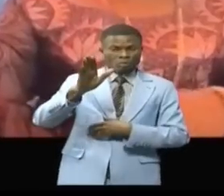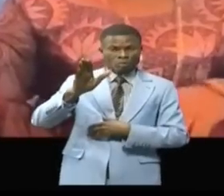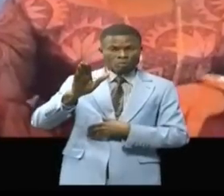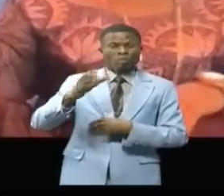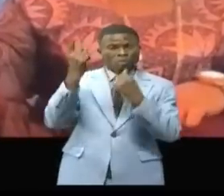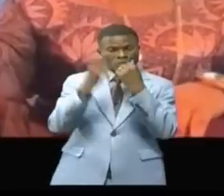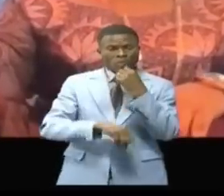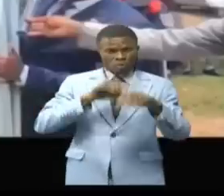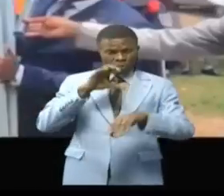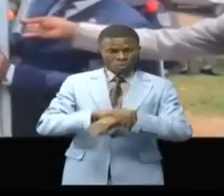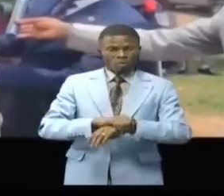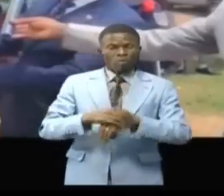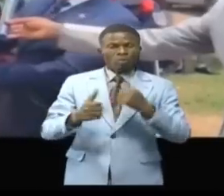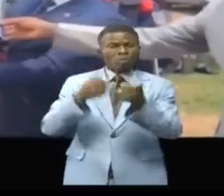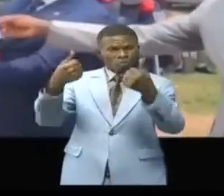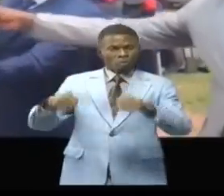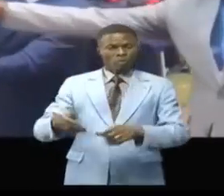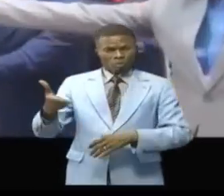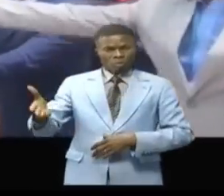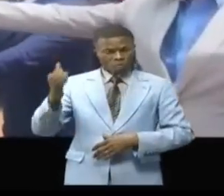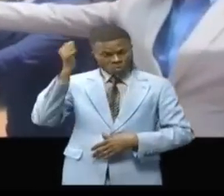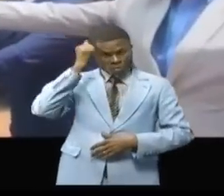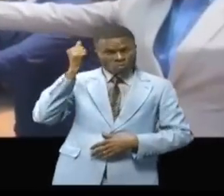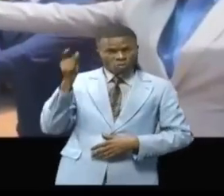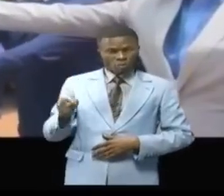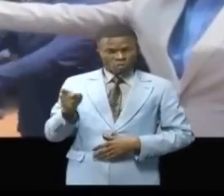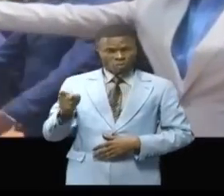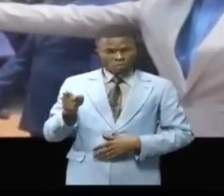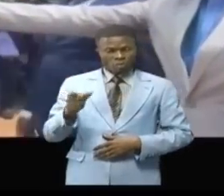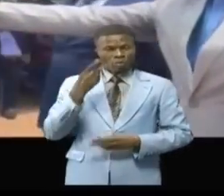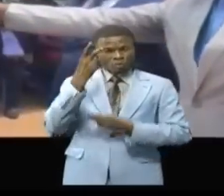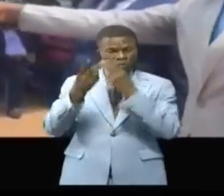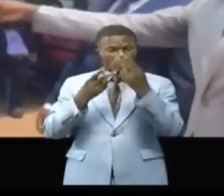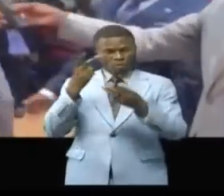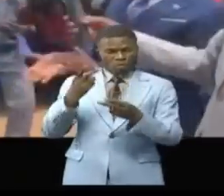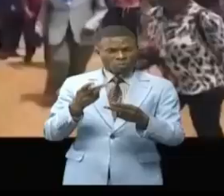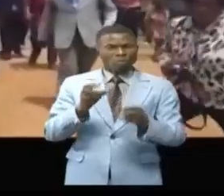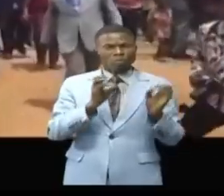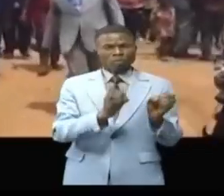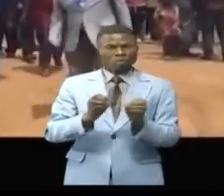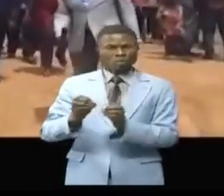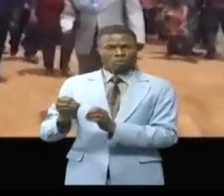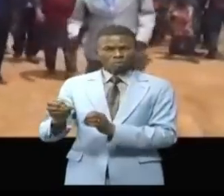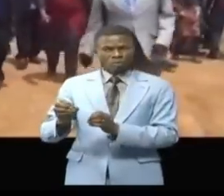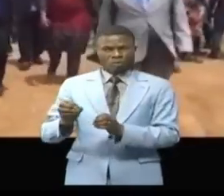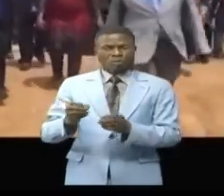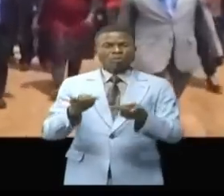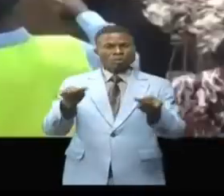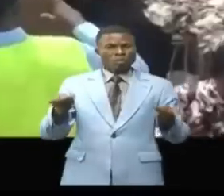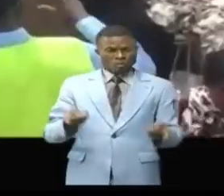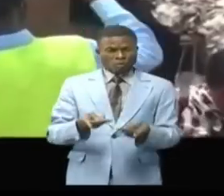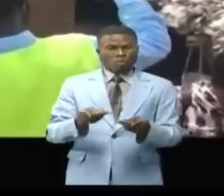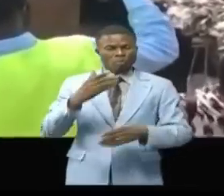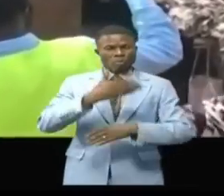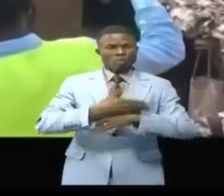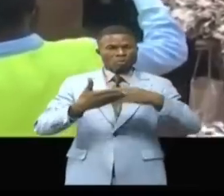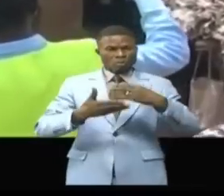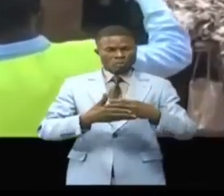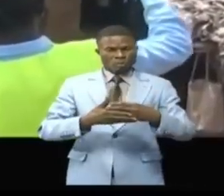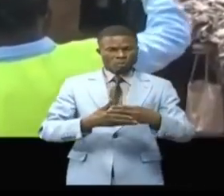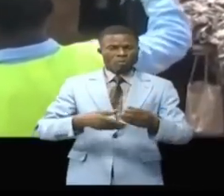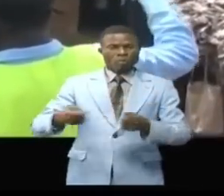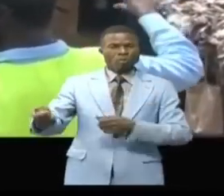sanctions vont frapper les récalcitrants. Dans la suite, une visite guidée a été organisée sur l'ensemble du chantier. Le